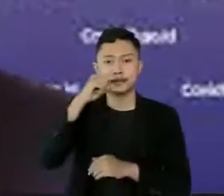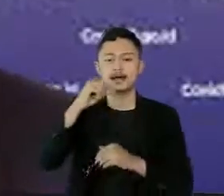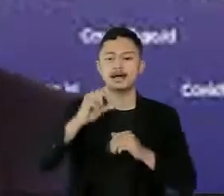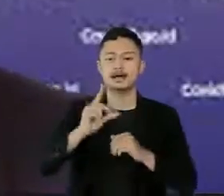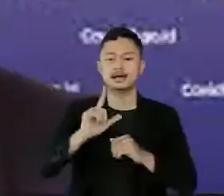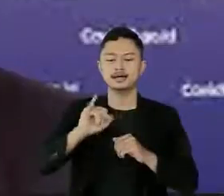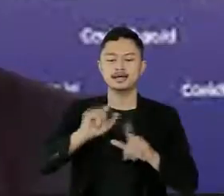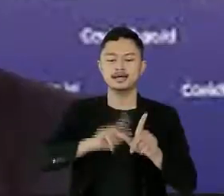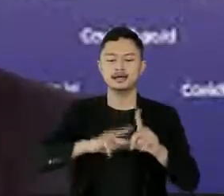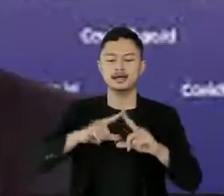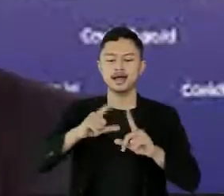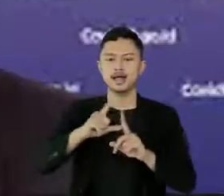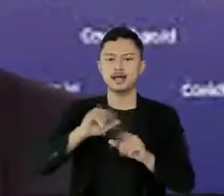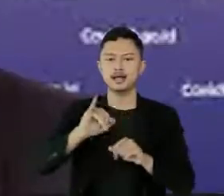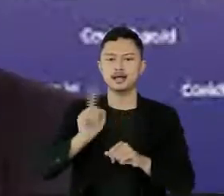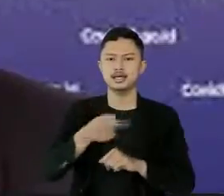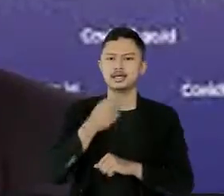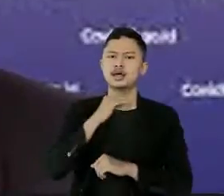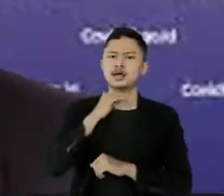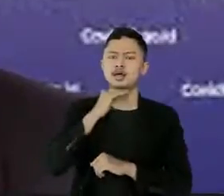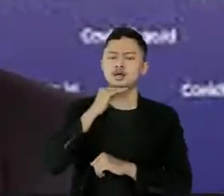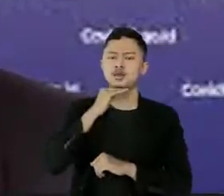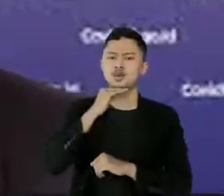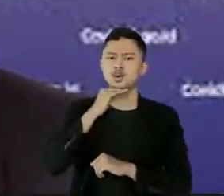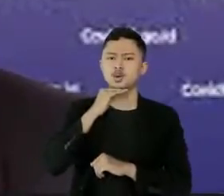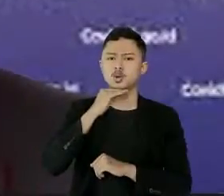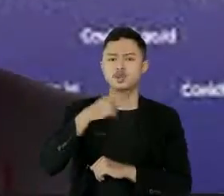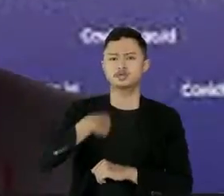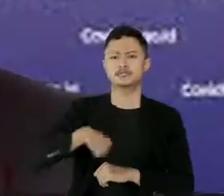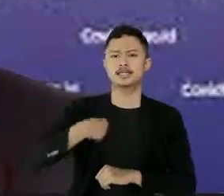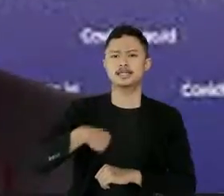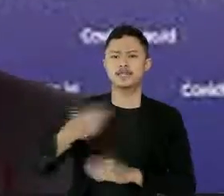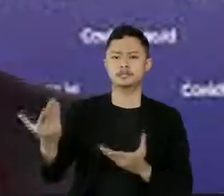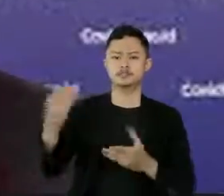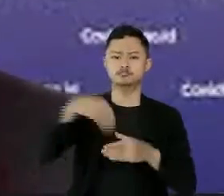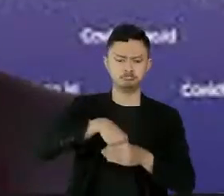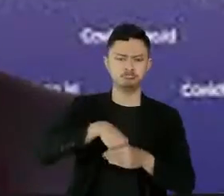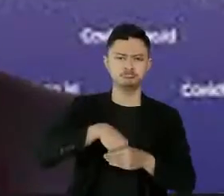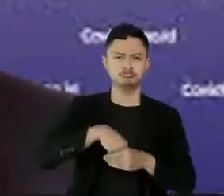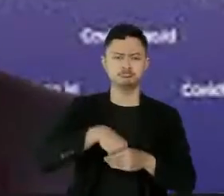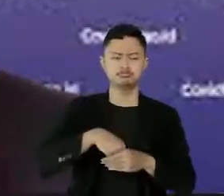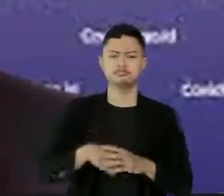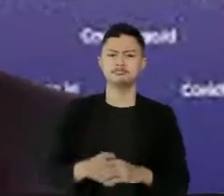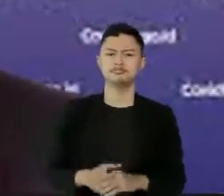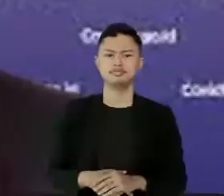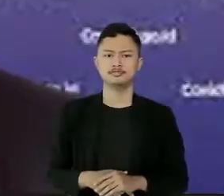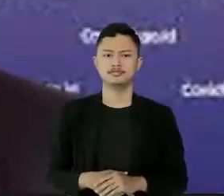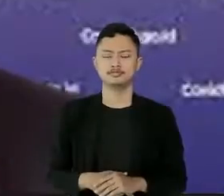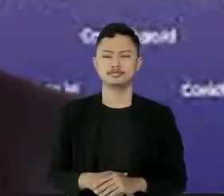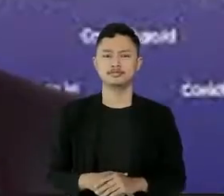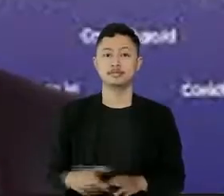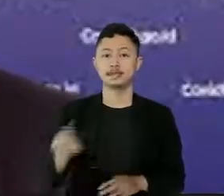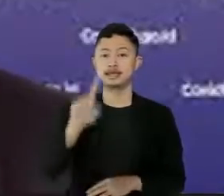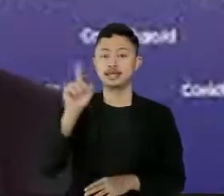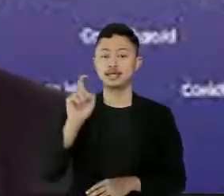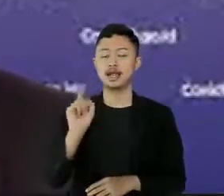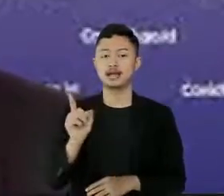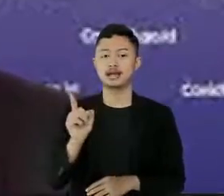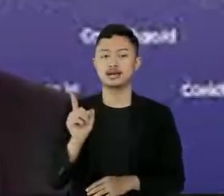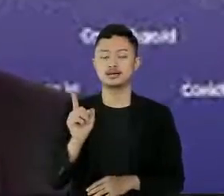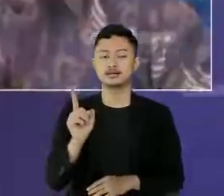Ariadi. Sambil menunggu jaringan yang masuk lebih bagus lagi dengan Pak Menteri. Ini ada